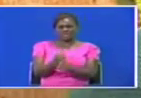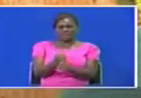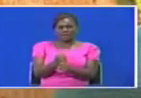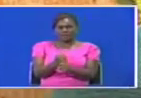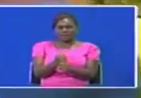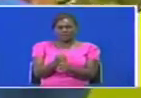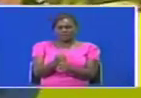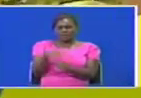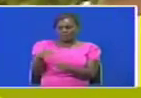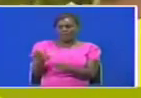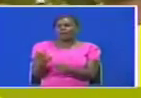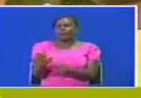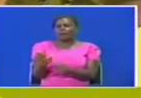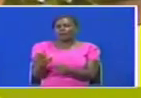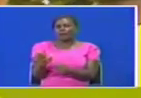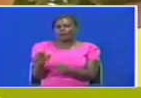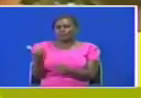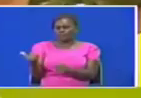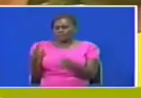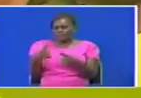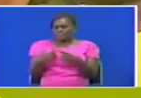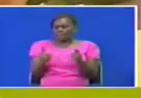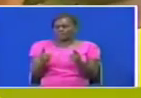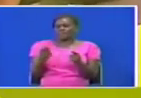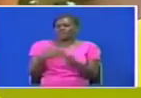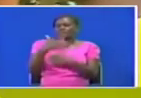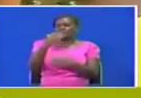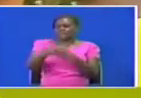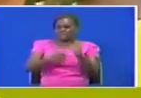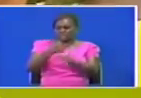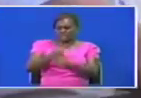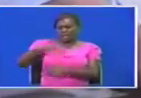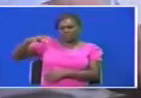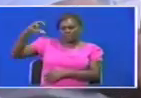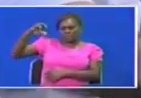seniors, alafu hawa tena wako junior, lakini next year watakuwa senior.